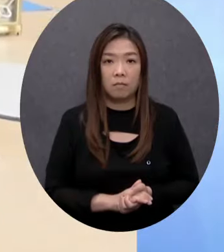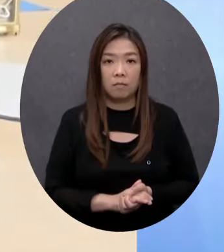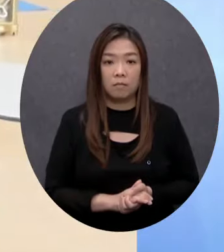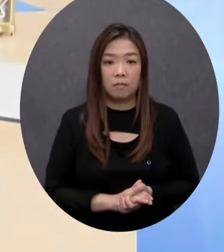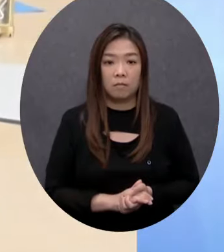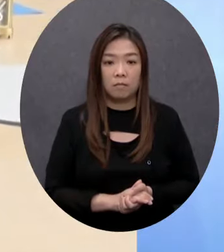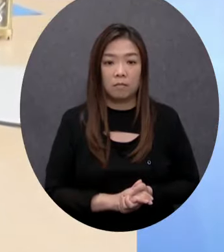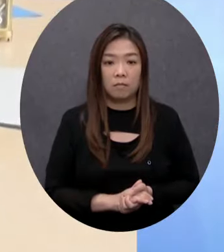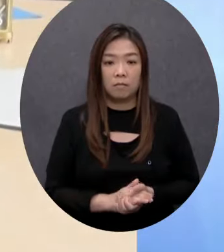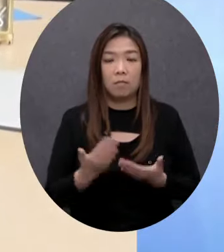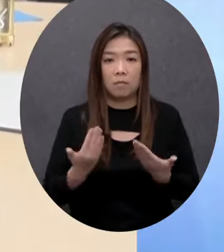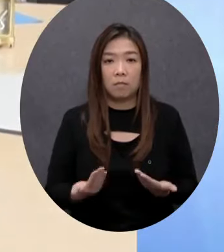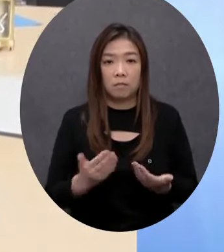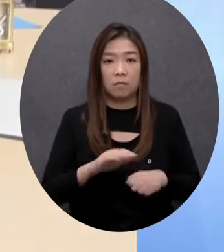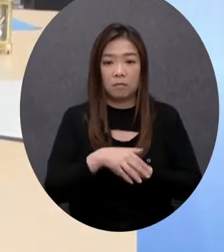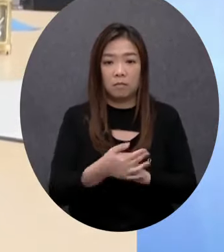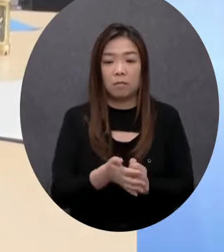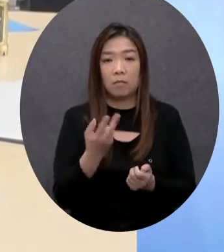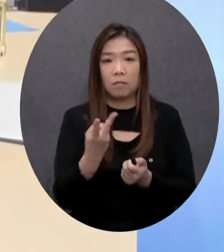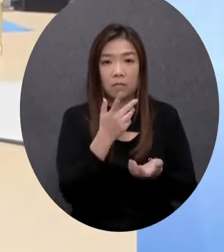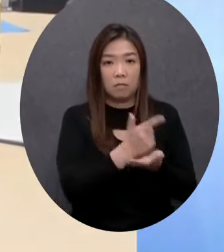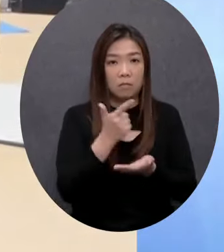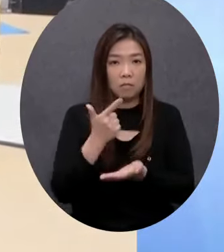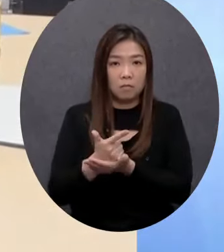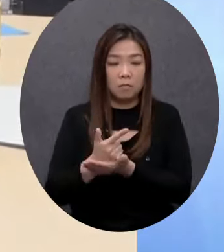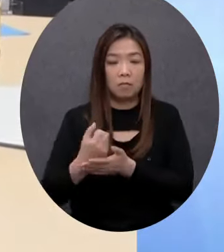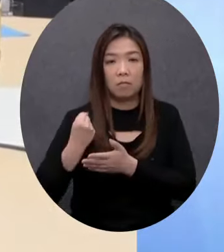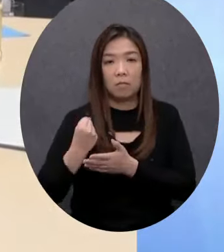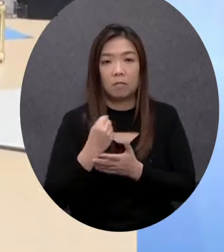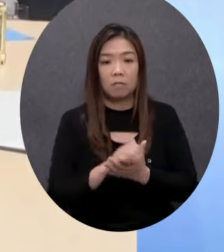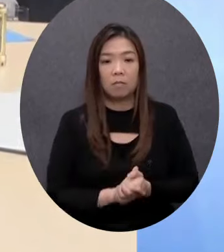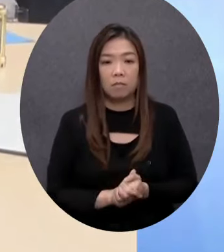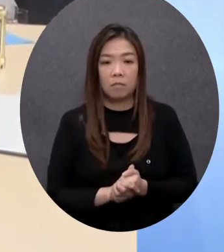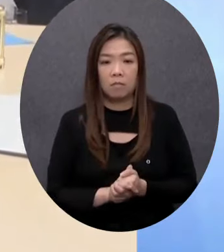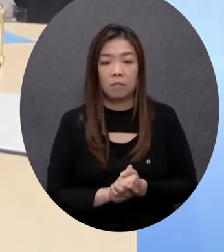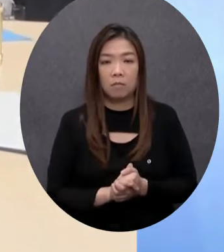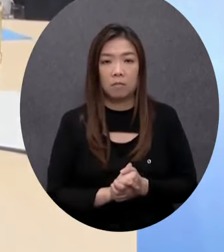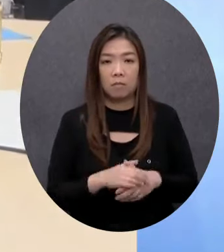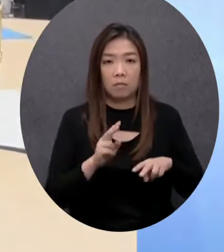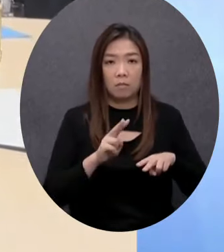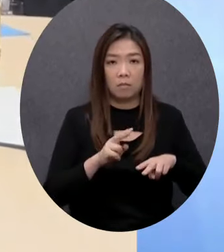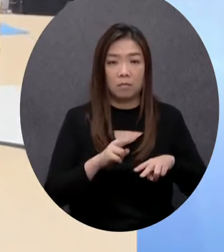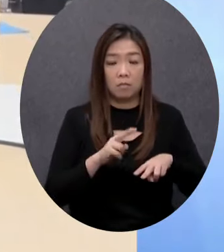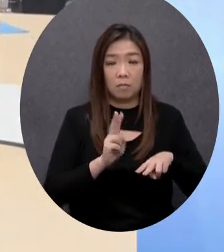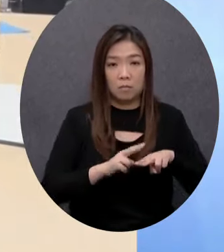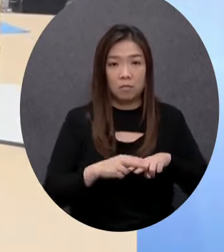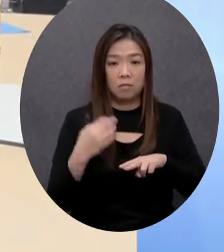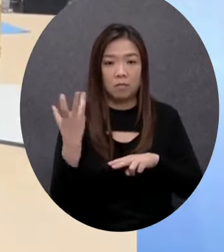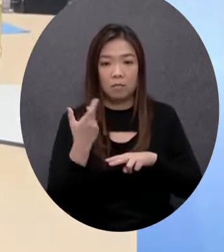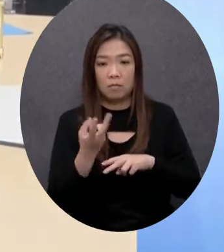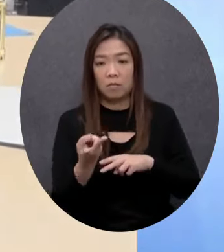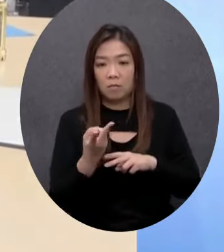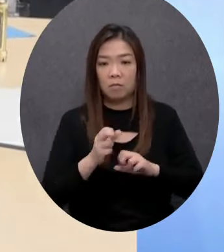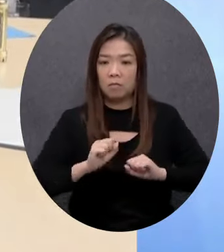作为这个世界的两支重要力量，中欧双方应该坚持伙伴定位，